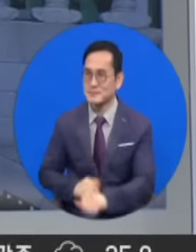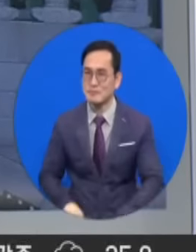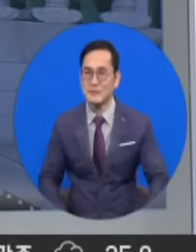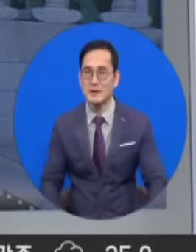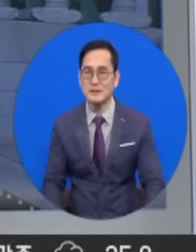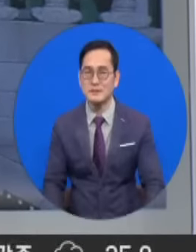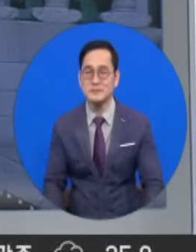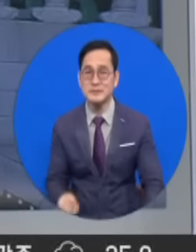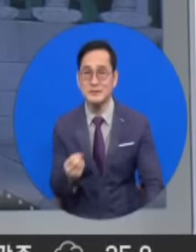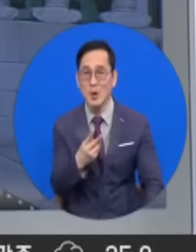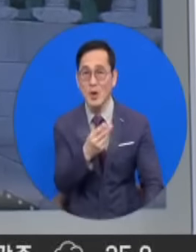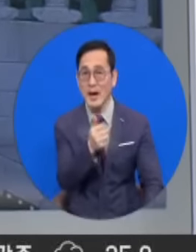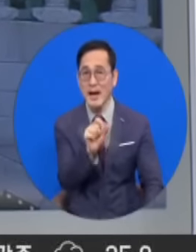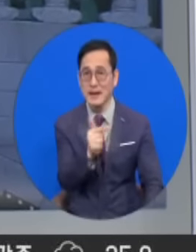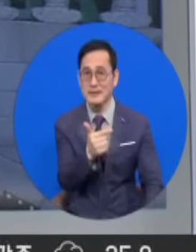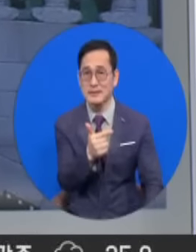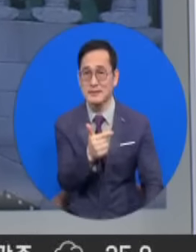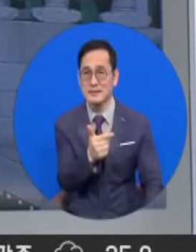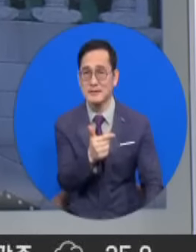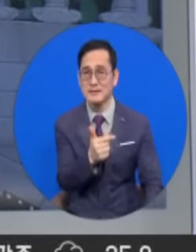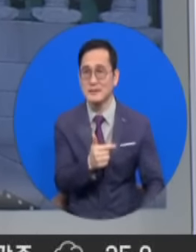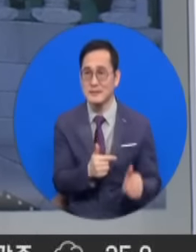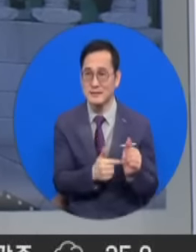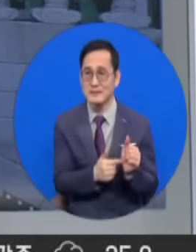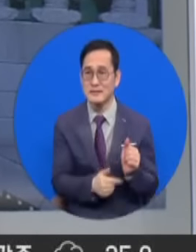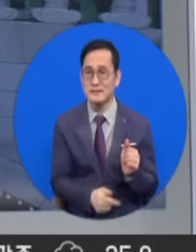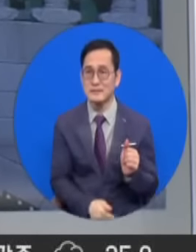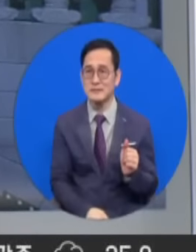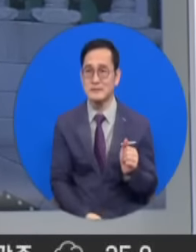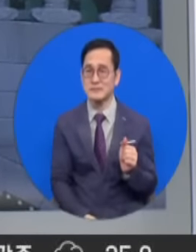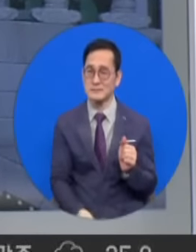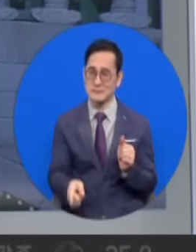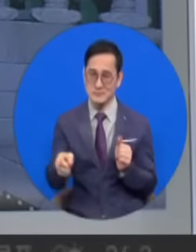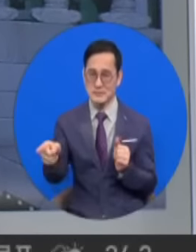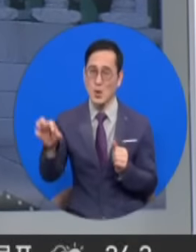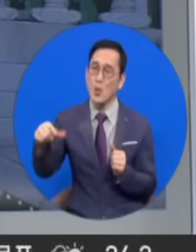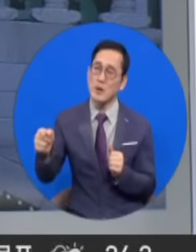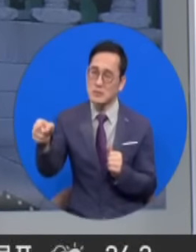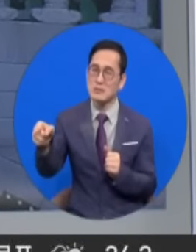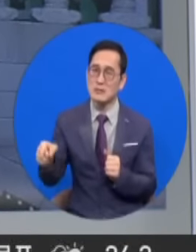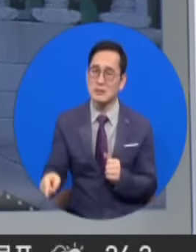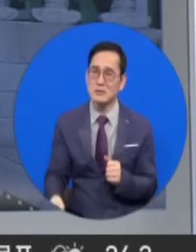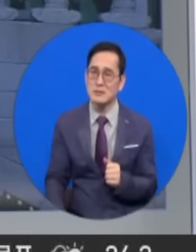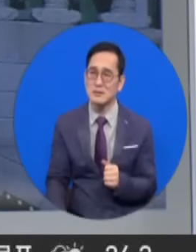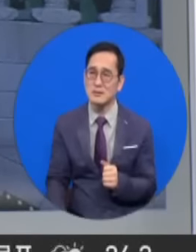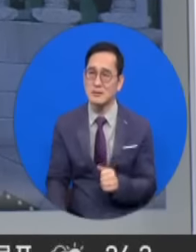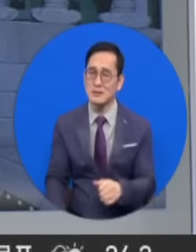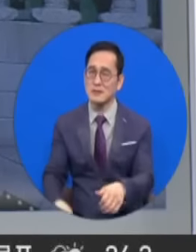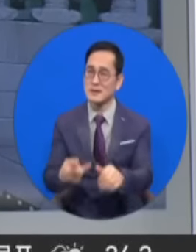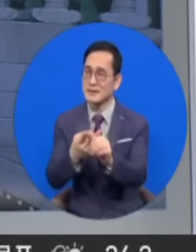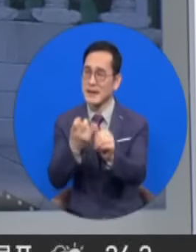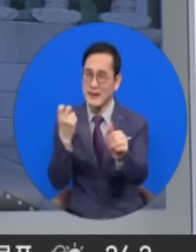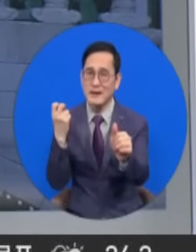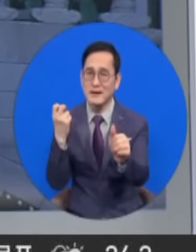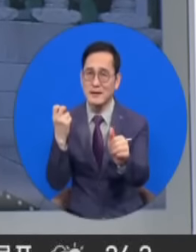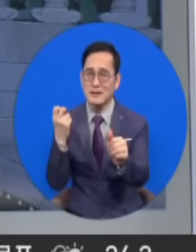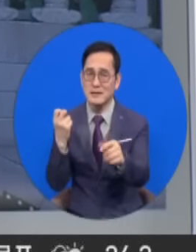한동훈 후보도 이렇게 박근혜 전 대통령 탄핵에 찬성하지 않았냐, 민주당 간다라고 하지 않느냐라는 공세는